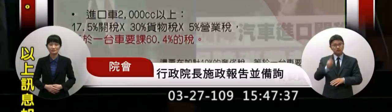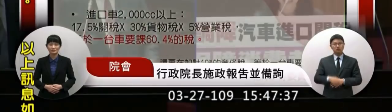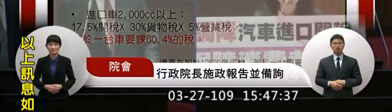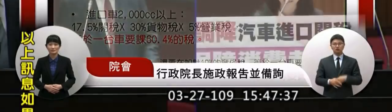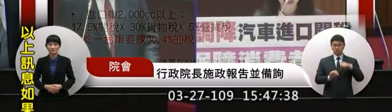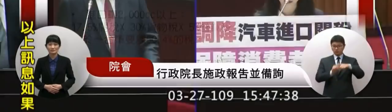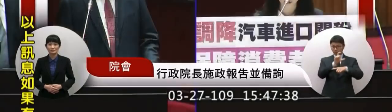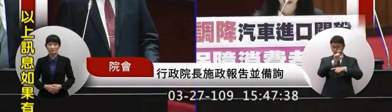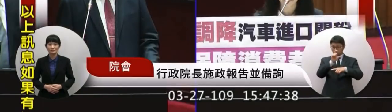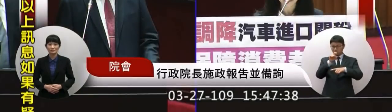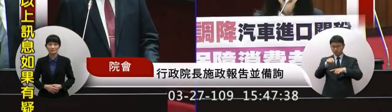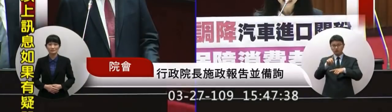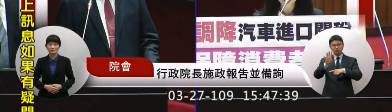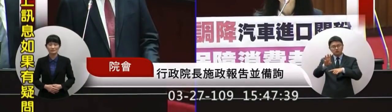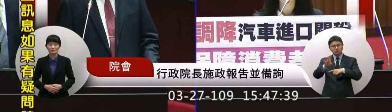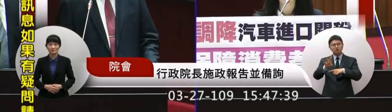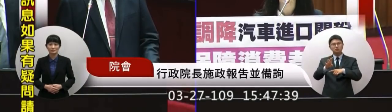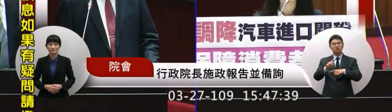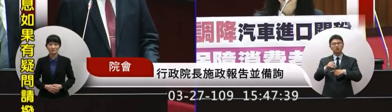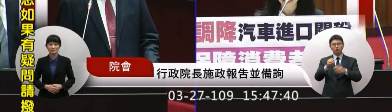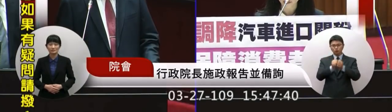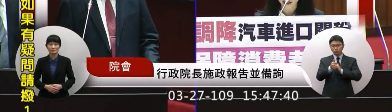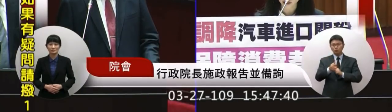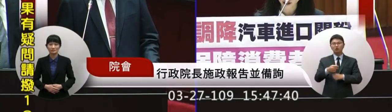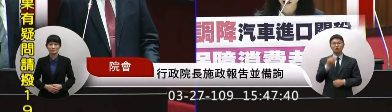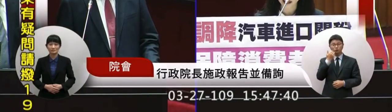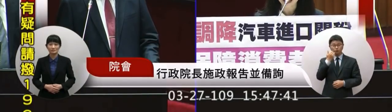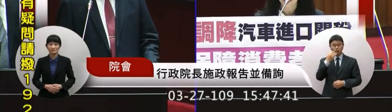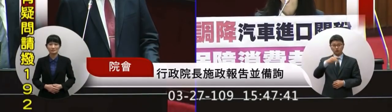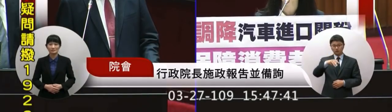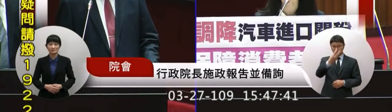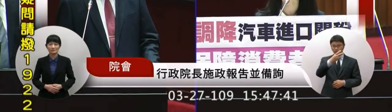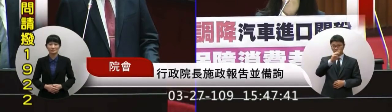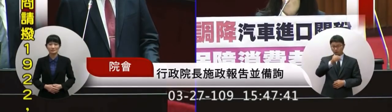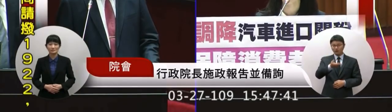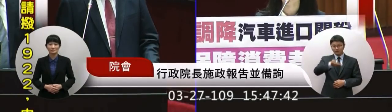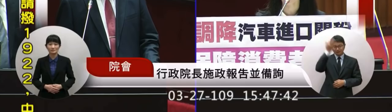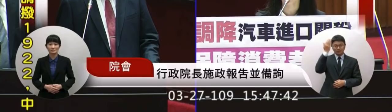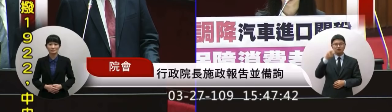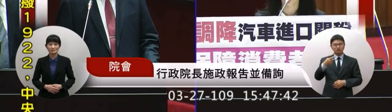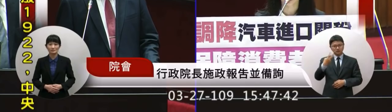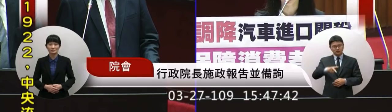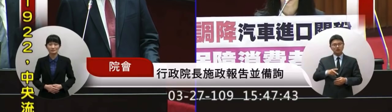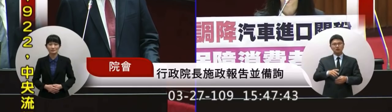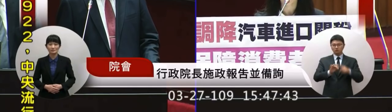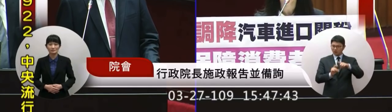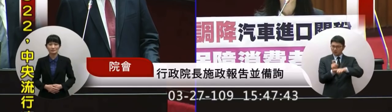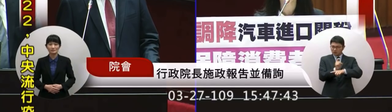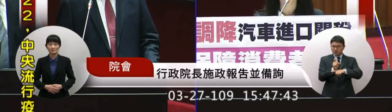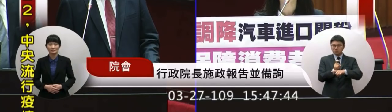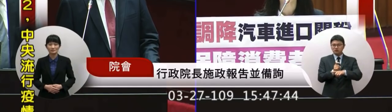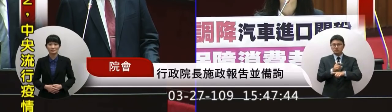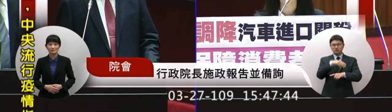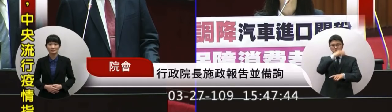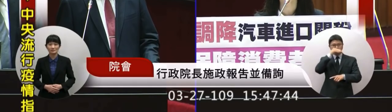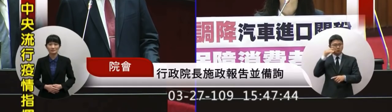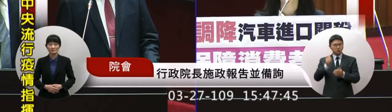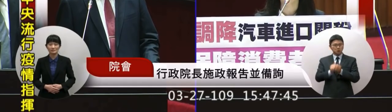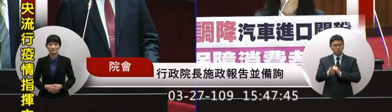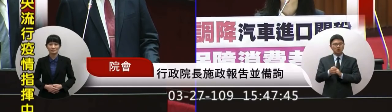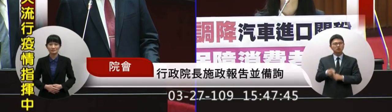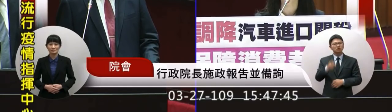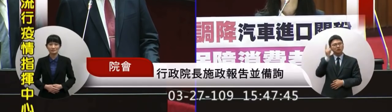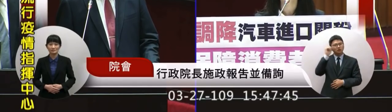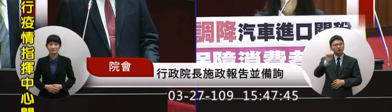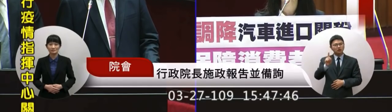磕60.4%的税。那如果是超过300万的车呢，还要加计10%的奢侈税，这是国人心中